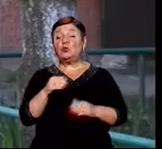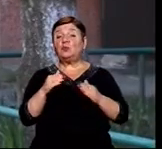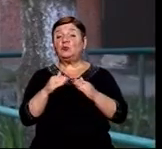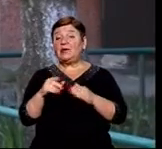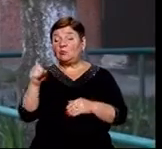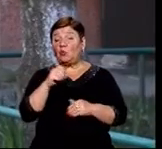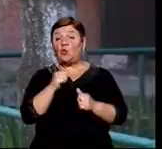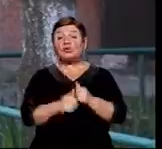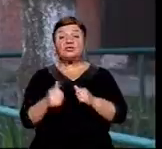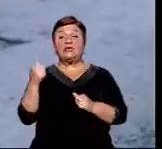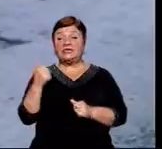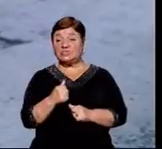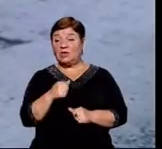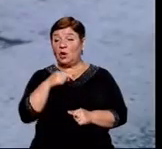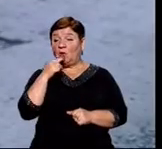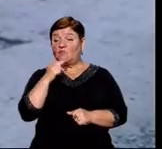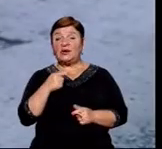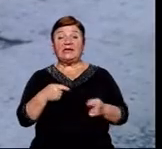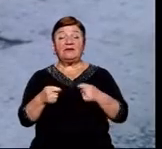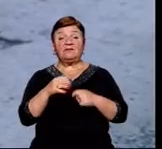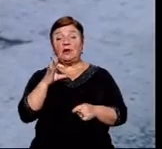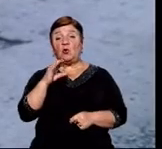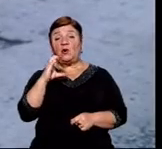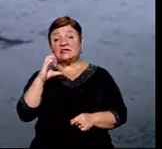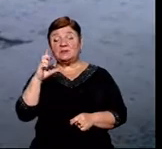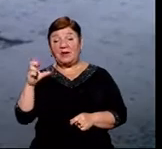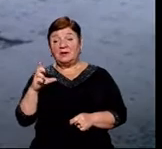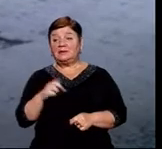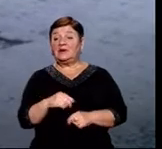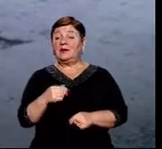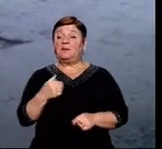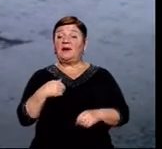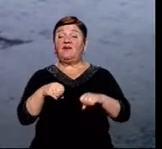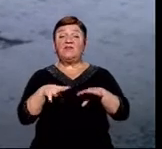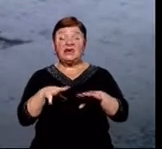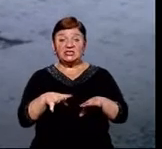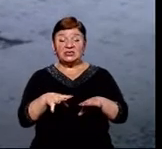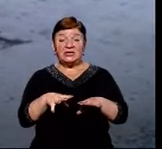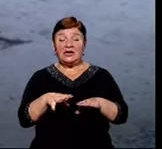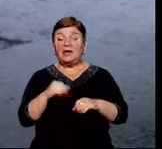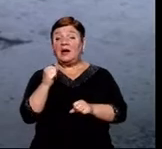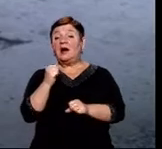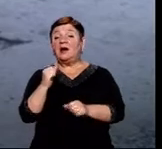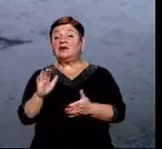проводити щотижня до кінця карантину, каже керівник ОСББ Павло Лелекач. Ми вирішили обробляти під'їзди.